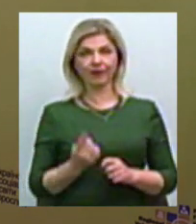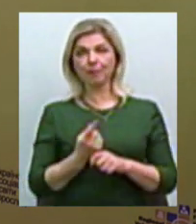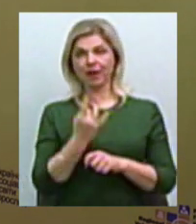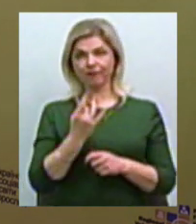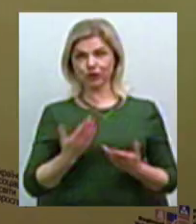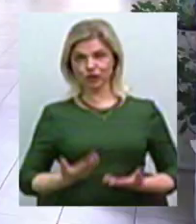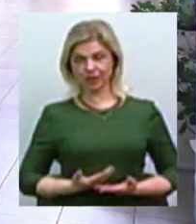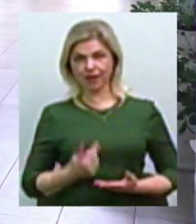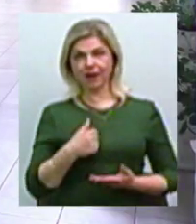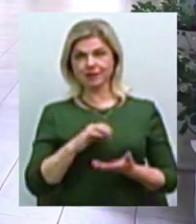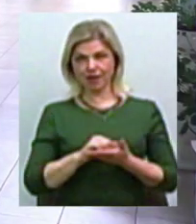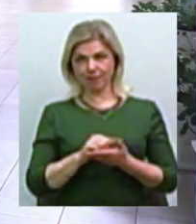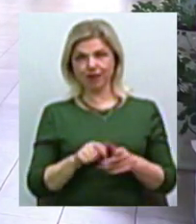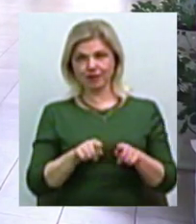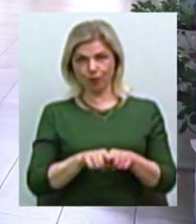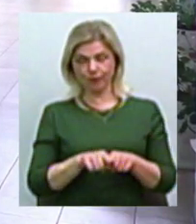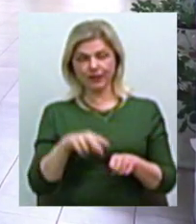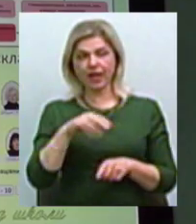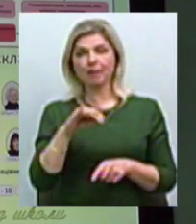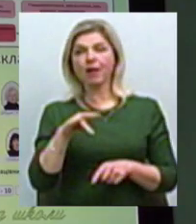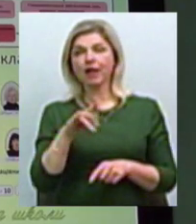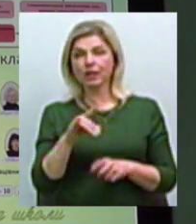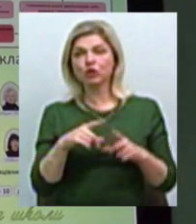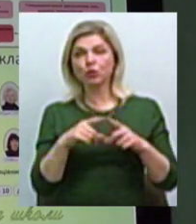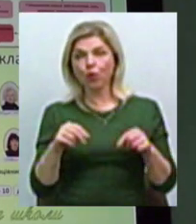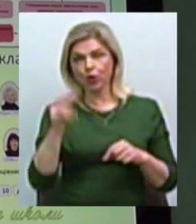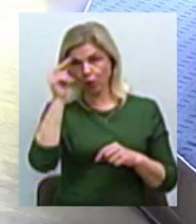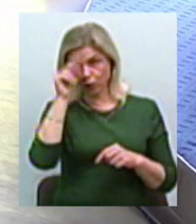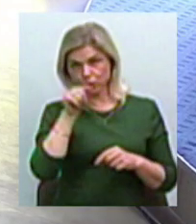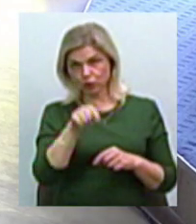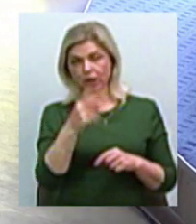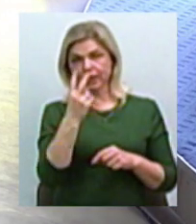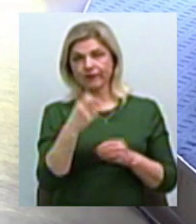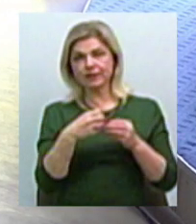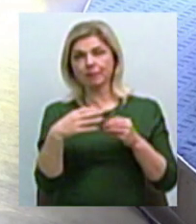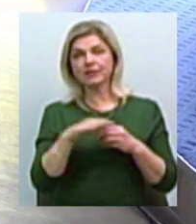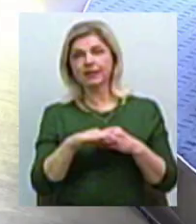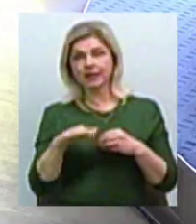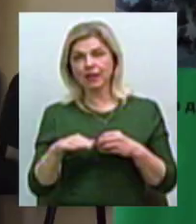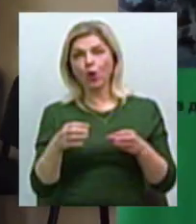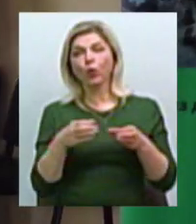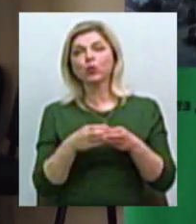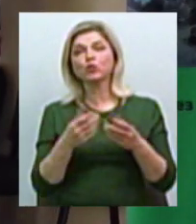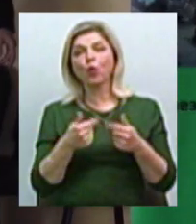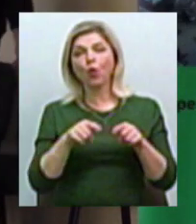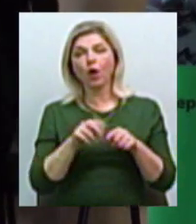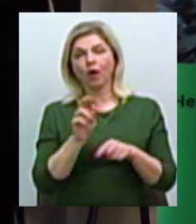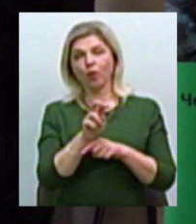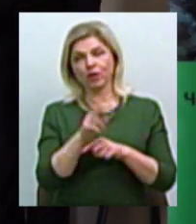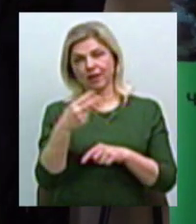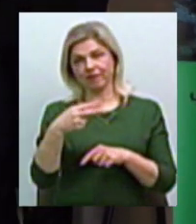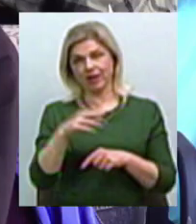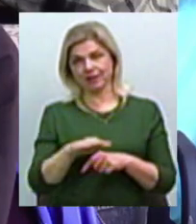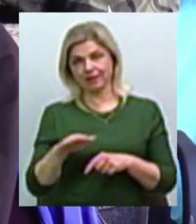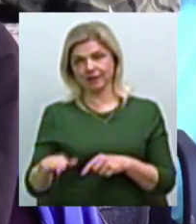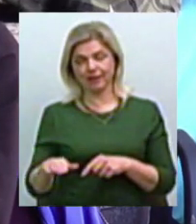таким займаюся. У Лиманівській школі навчається 215 дітей. Гурток відвідують 20-ро. Планують створювати на базі медіа-центру